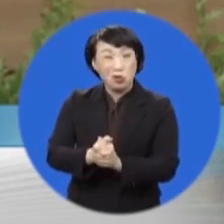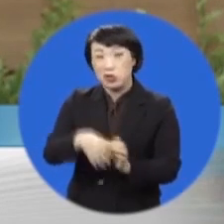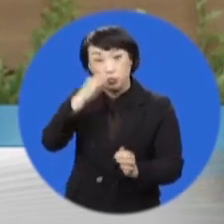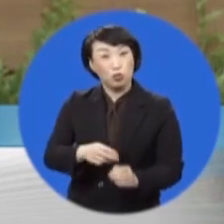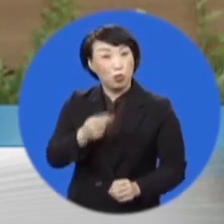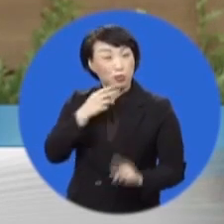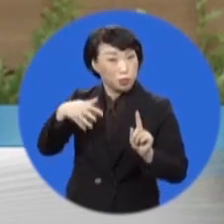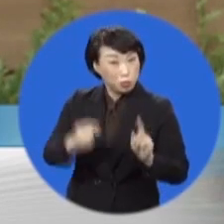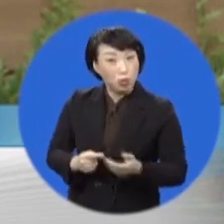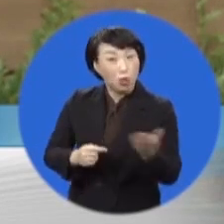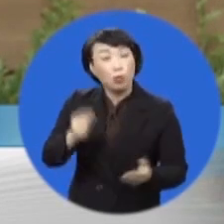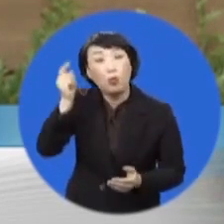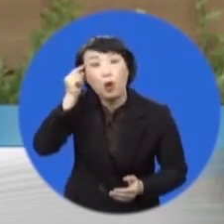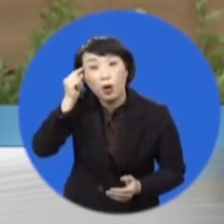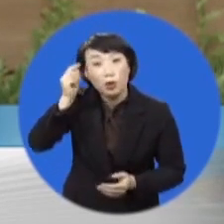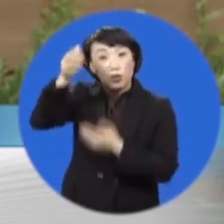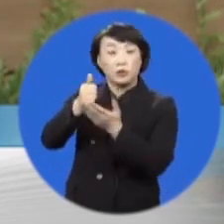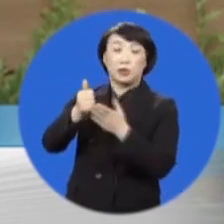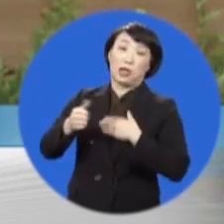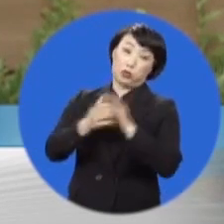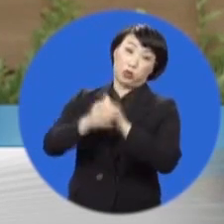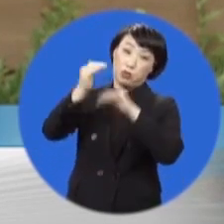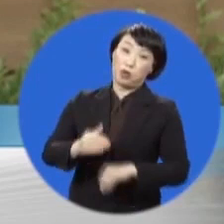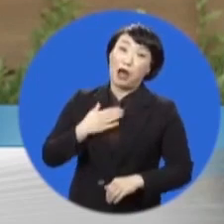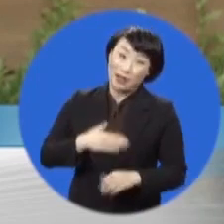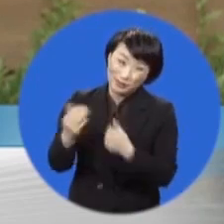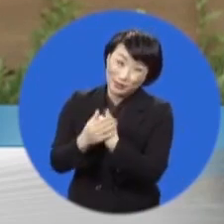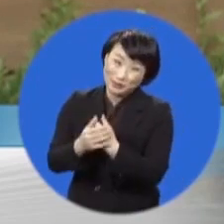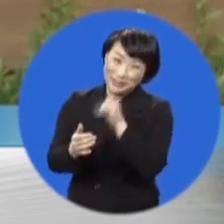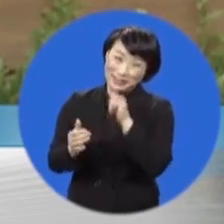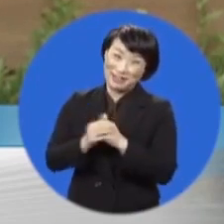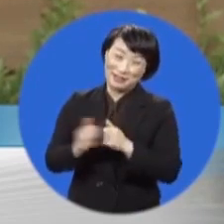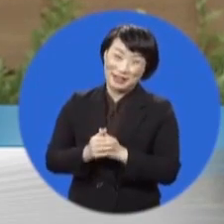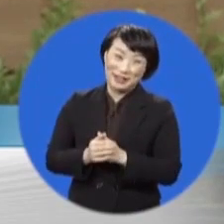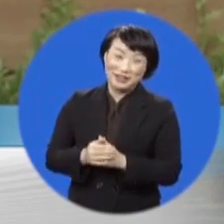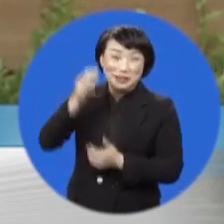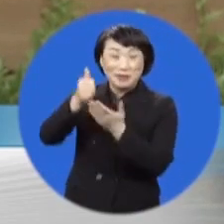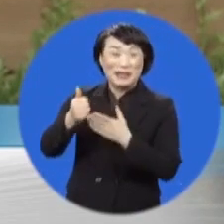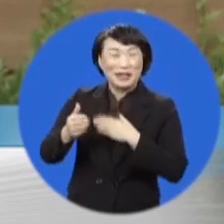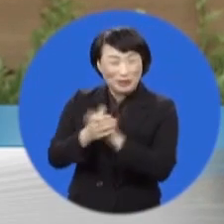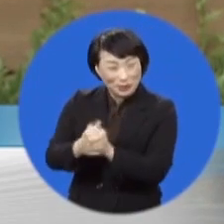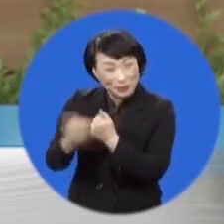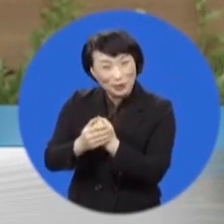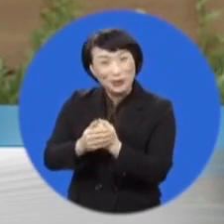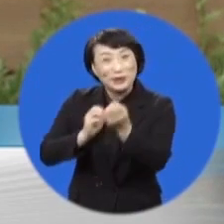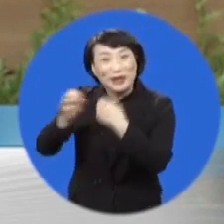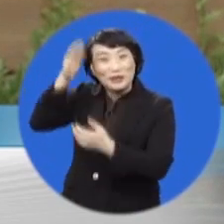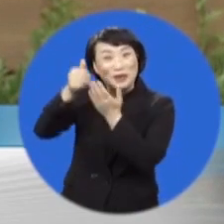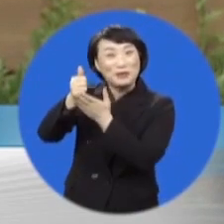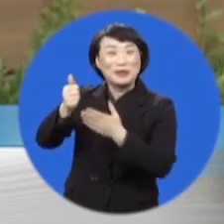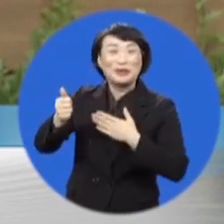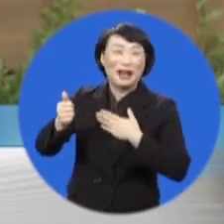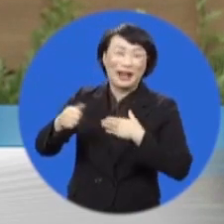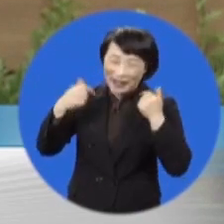있군요 그 그러며 성령 입힐 뻔 을 알게 하시고 에 성룡이 기도하게 하시니 그 온다고 하시는 송영희